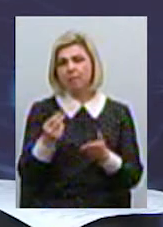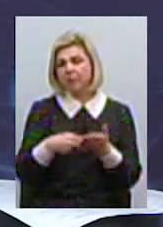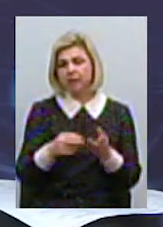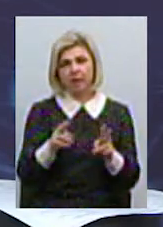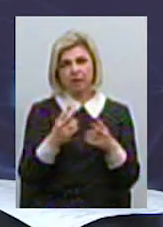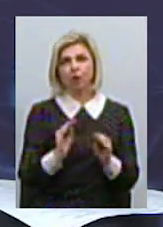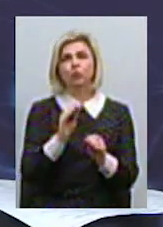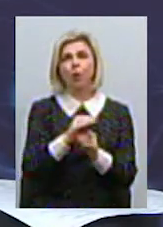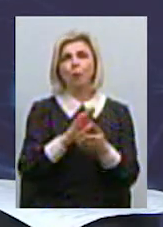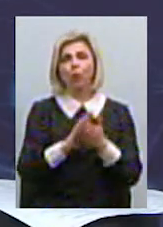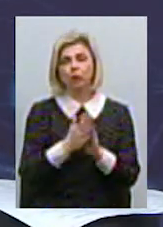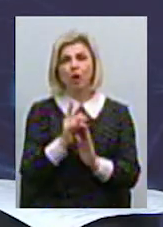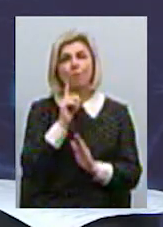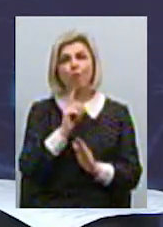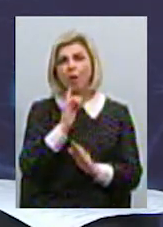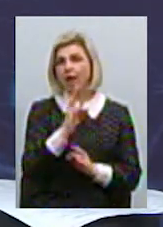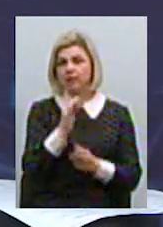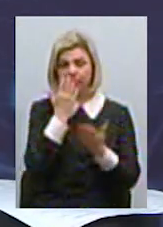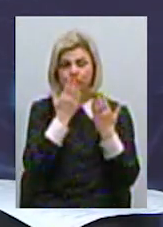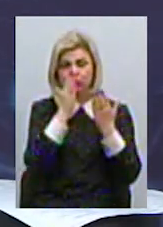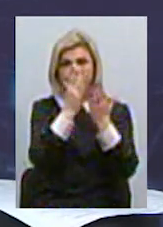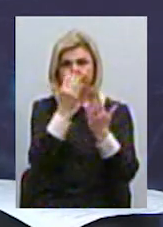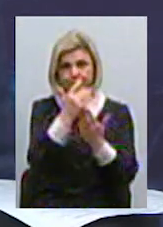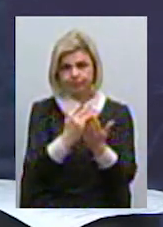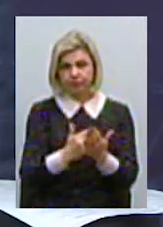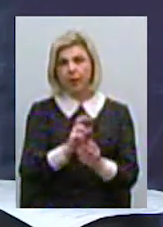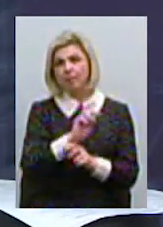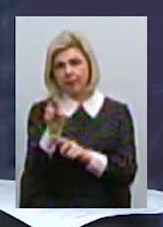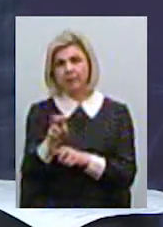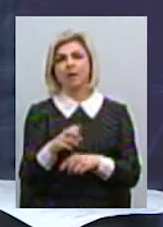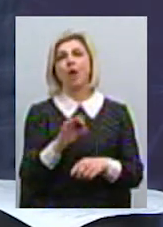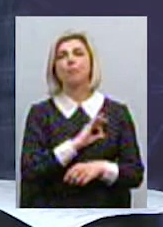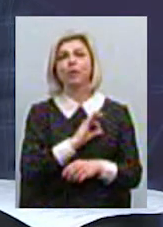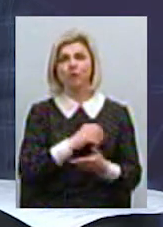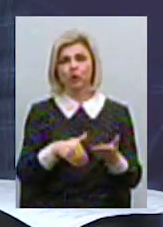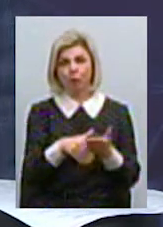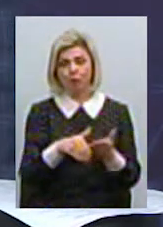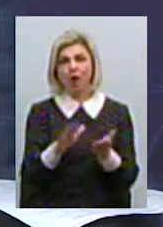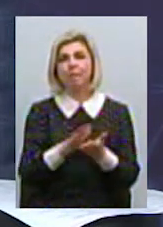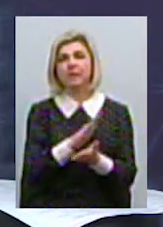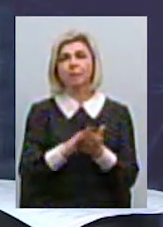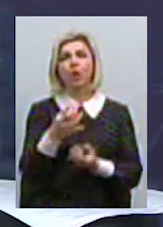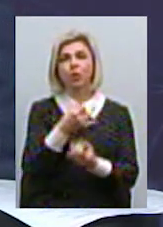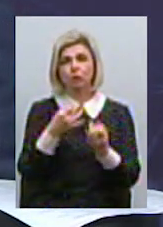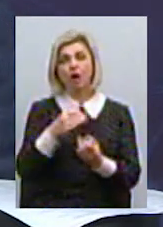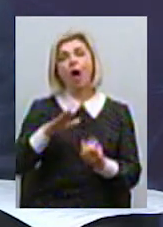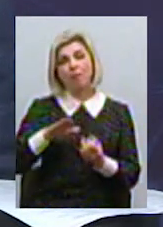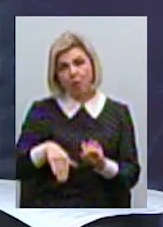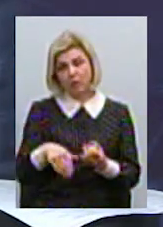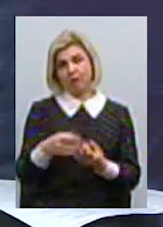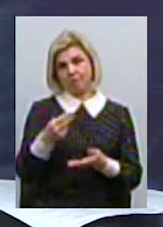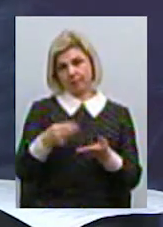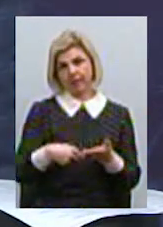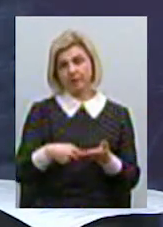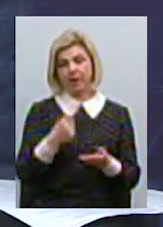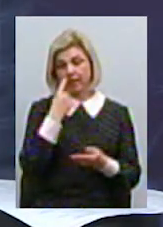угод, поки ви не знайомитеся. Підіть до бюро правової допомоги, ви отримуєте безкоштовну консультацію і потім лише підписуйте.